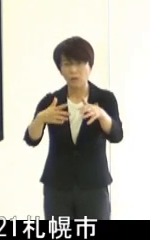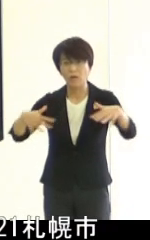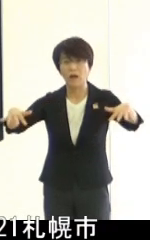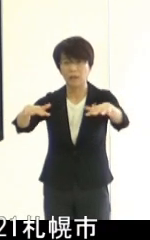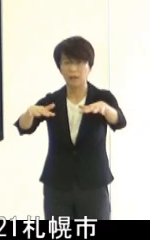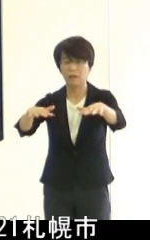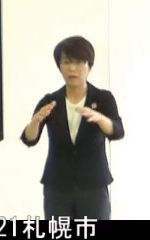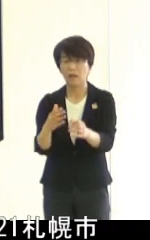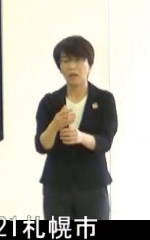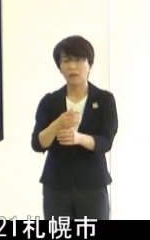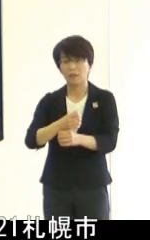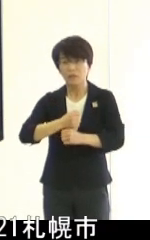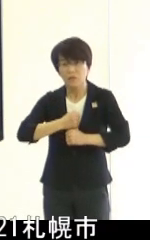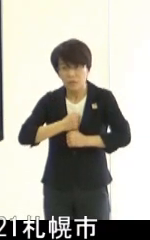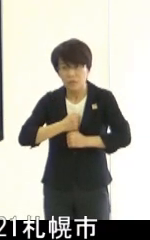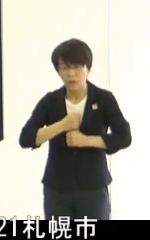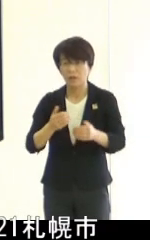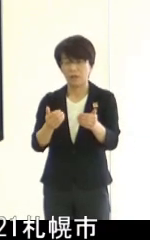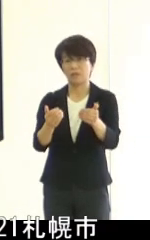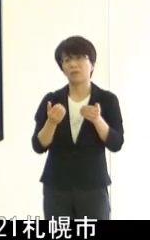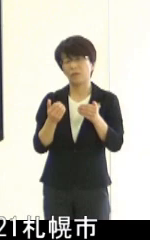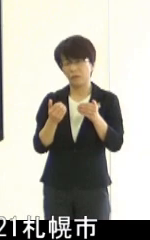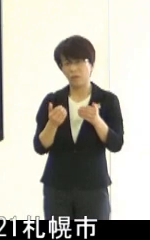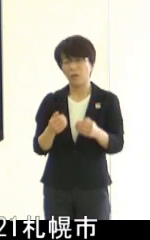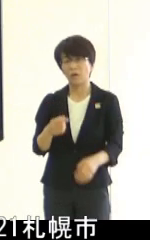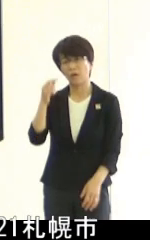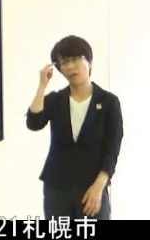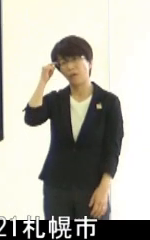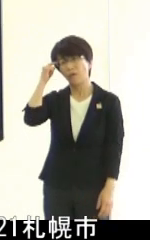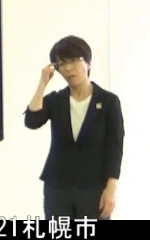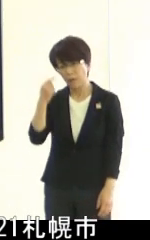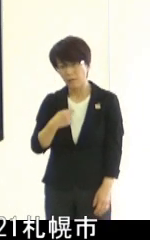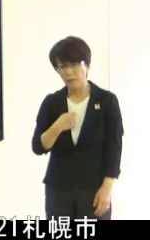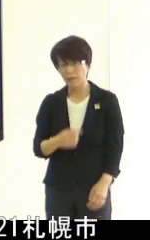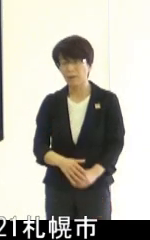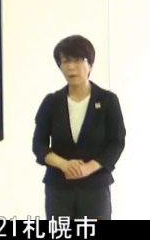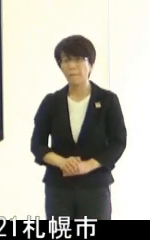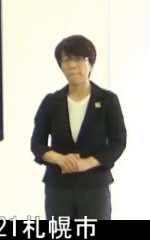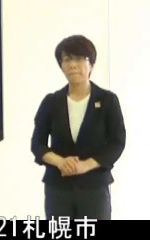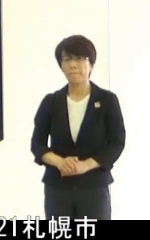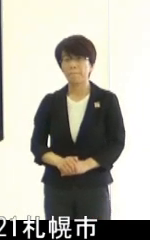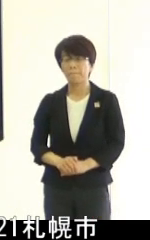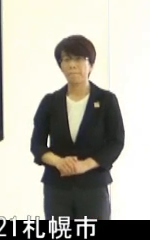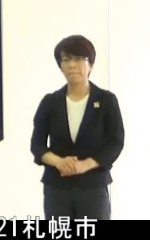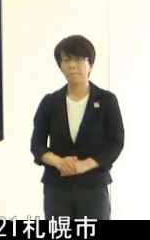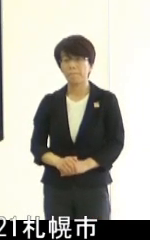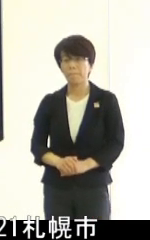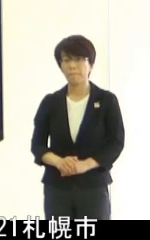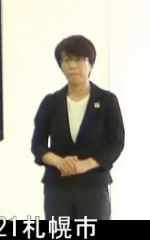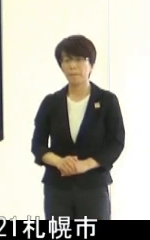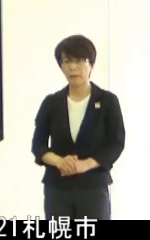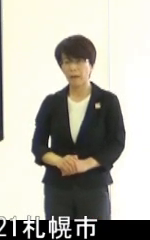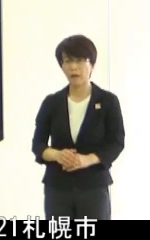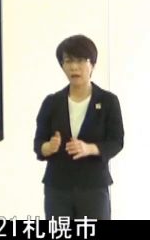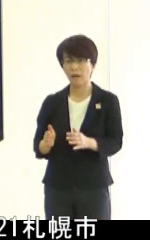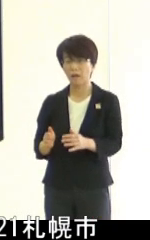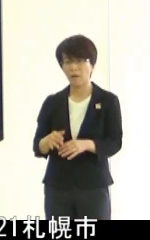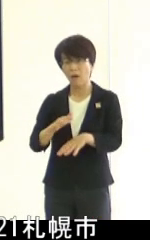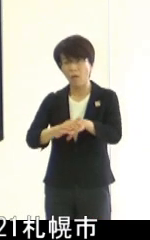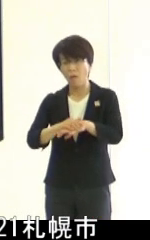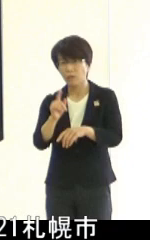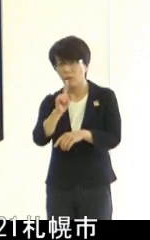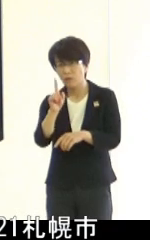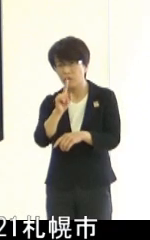注意をしていかなければいけないというふうに思っているところでありますまあそれじゃああのどうすればいいんだという